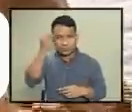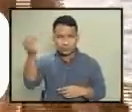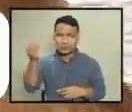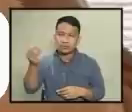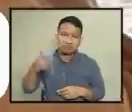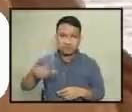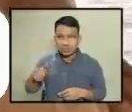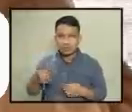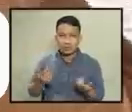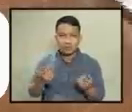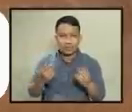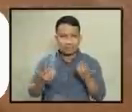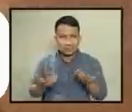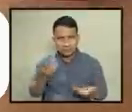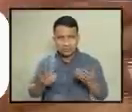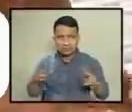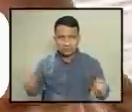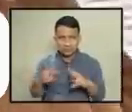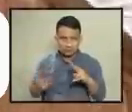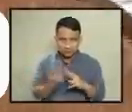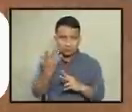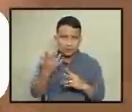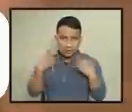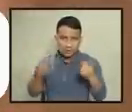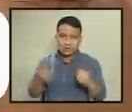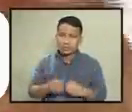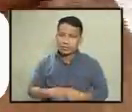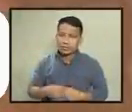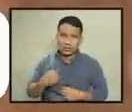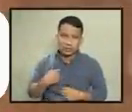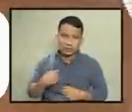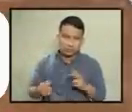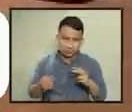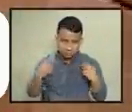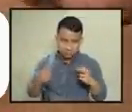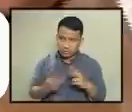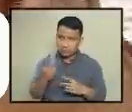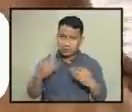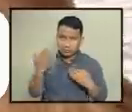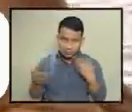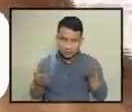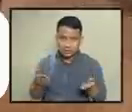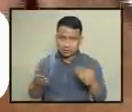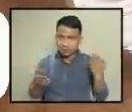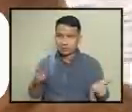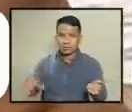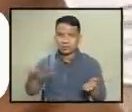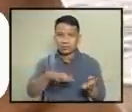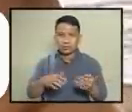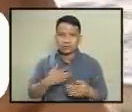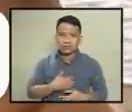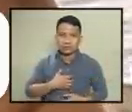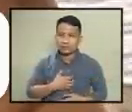haka-haka, kung mangyaring pumutok ng malakas yan, nandito ako, namatay sila, namatay ako, wala na sila